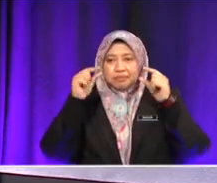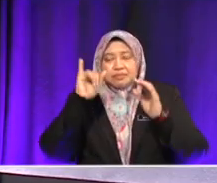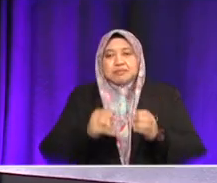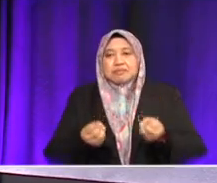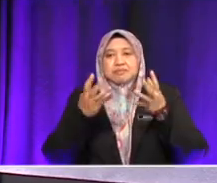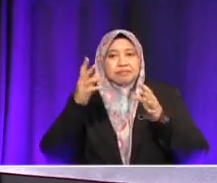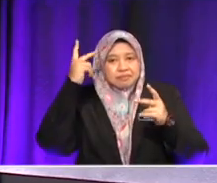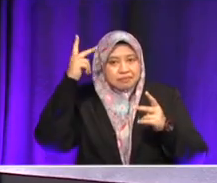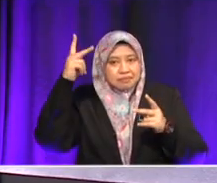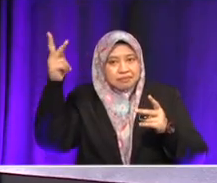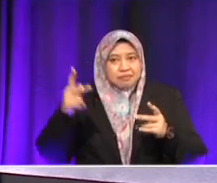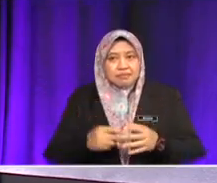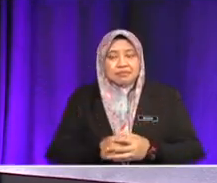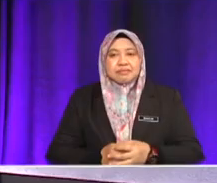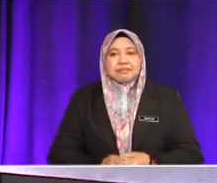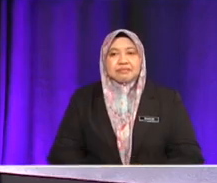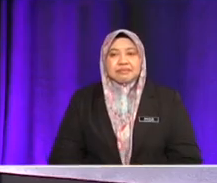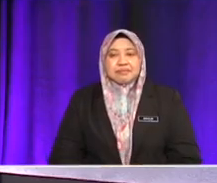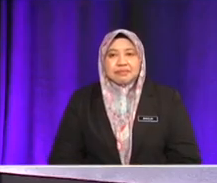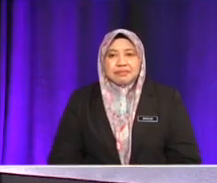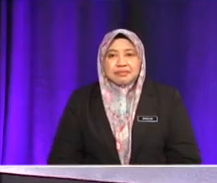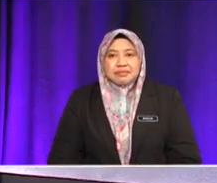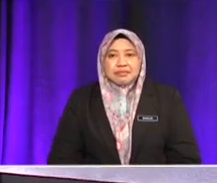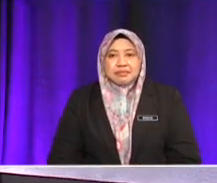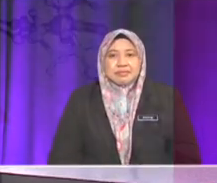disaksikan profil guru kita